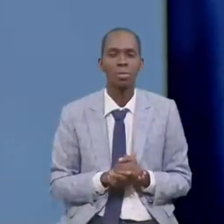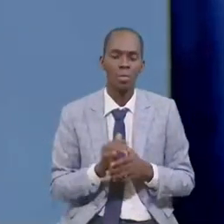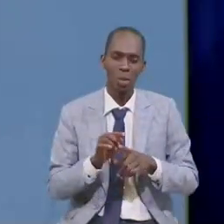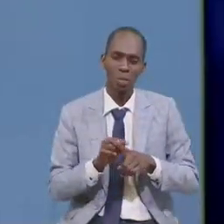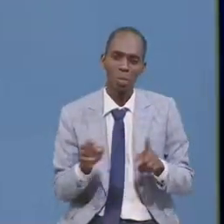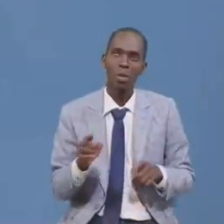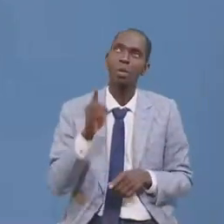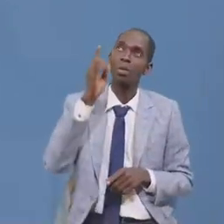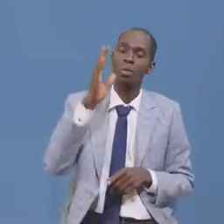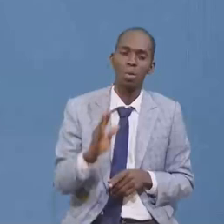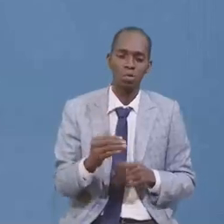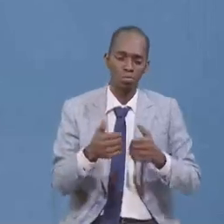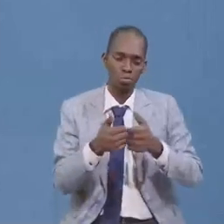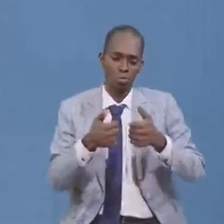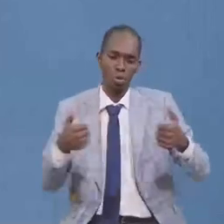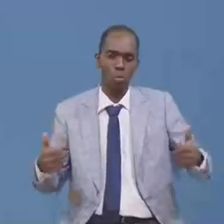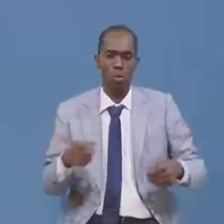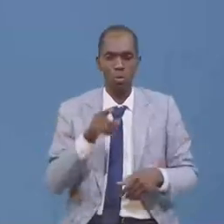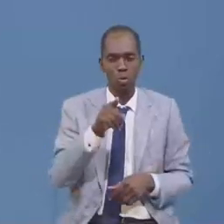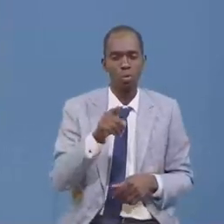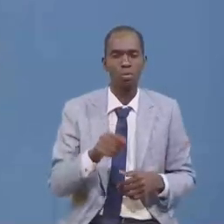Mais Dieu vous met de côté.